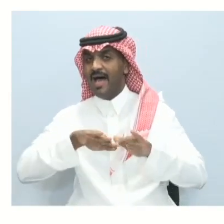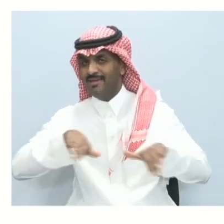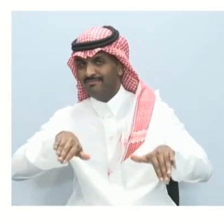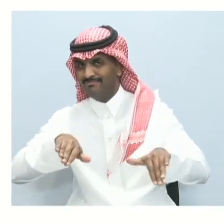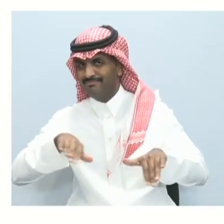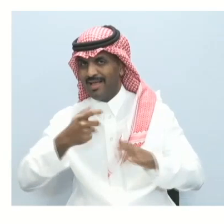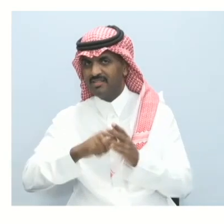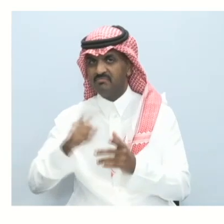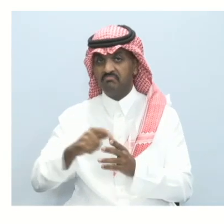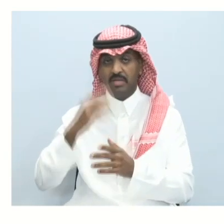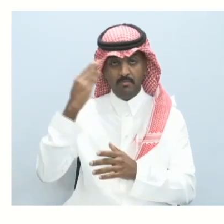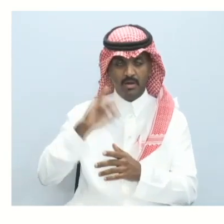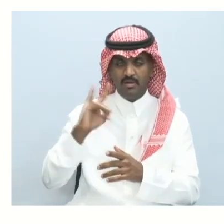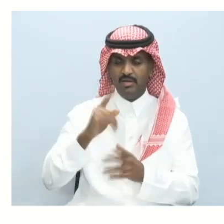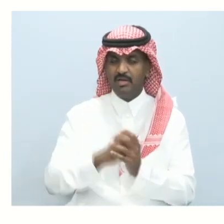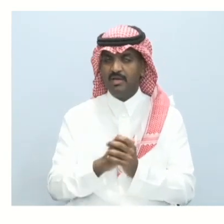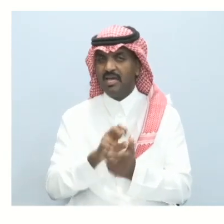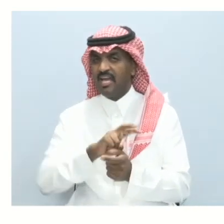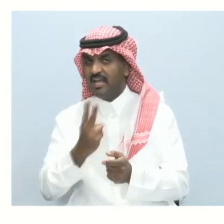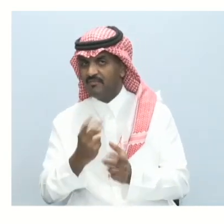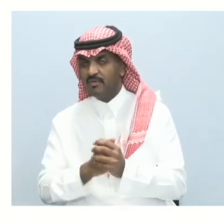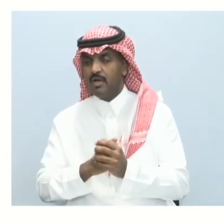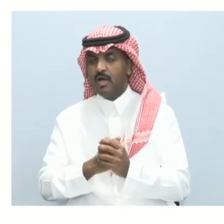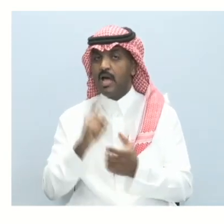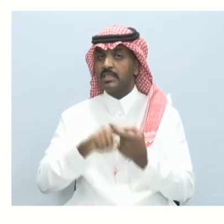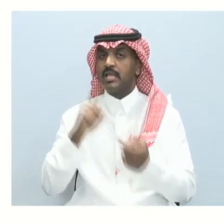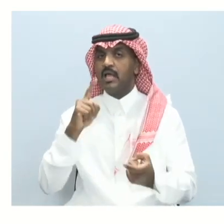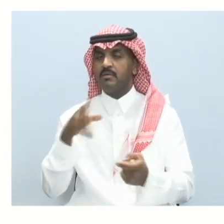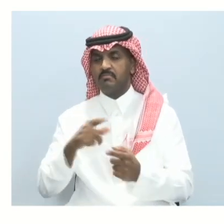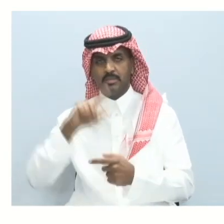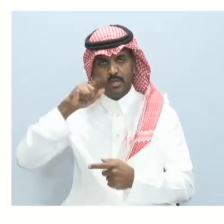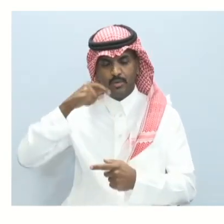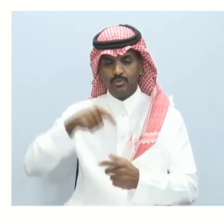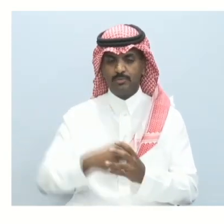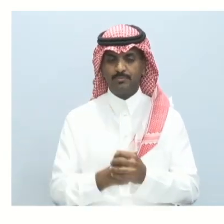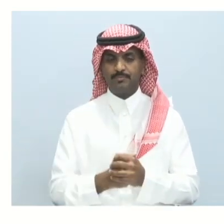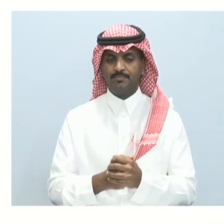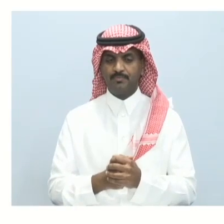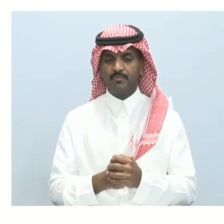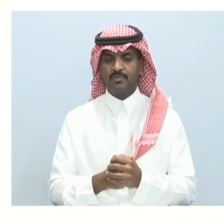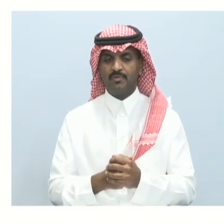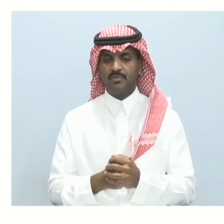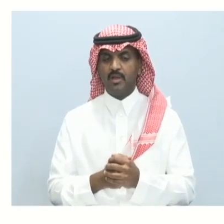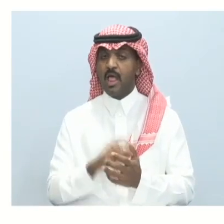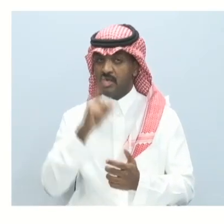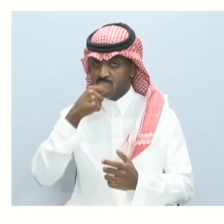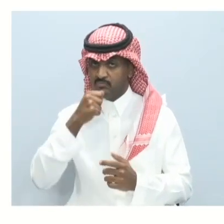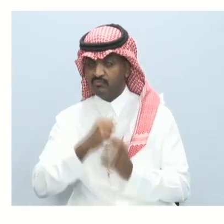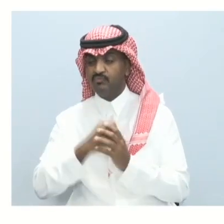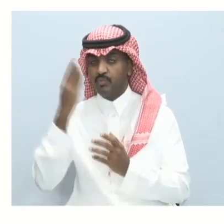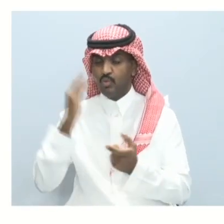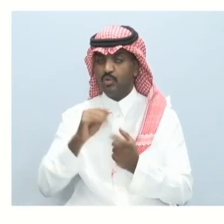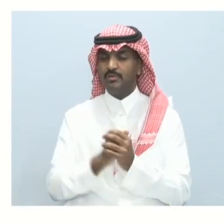المراه في خلاف الطلاق يكون منك من قبل من قبل الرجل ثم ايضا في الخلع